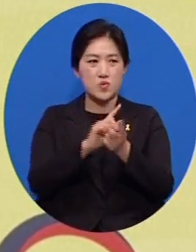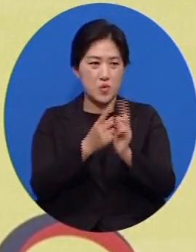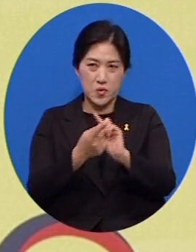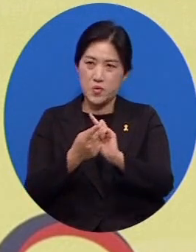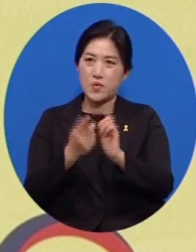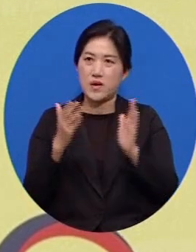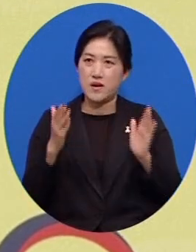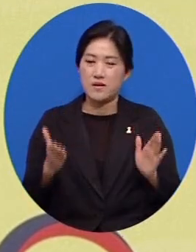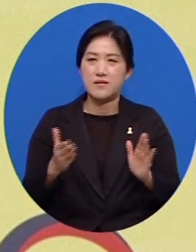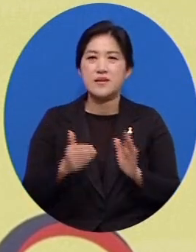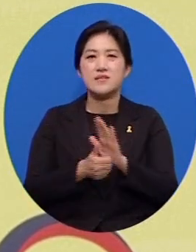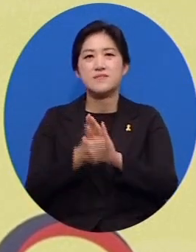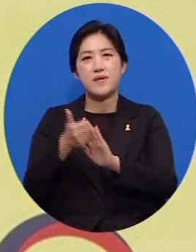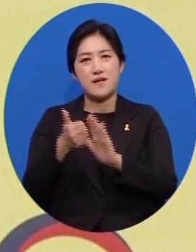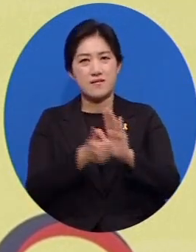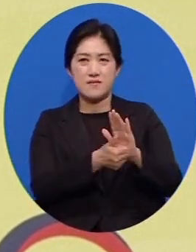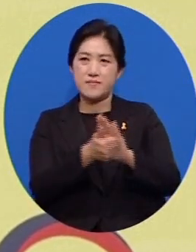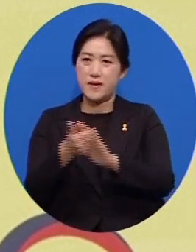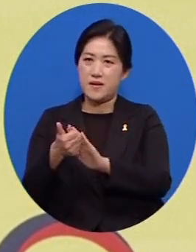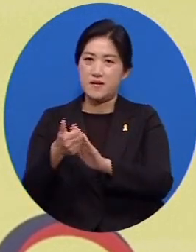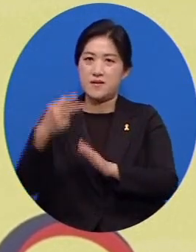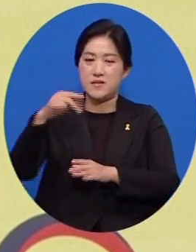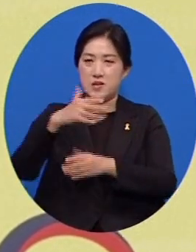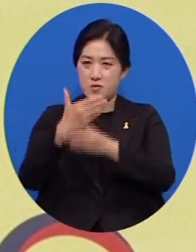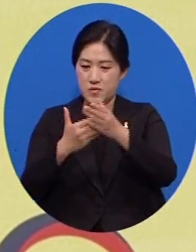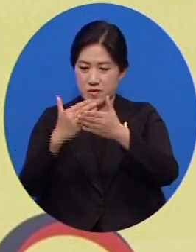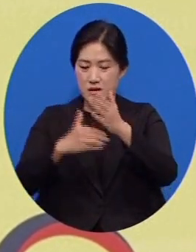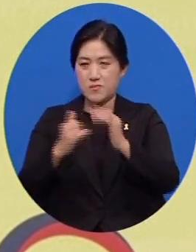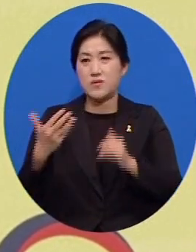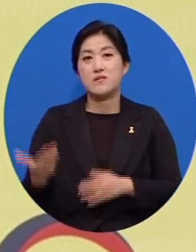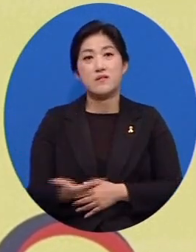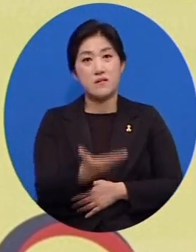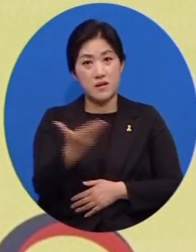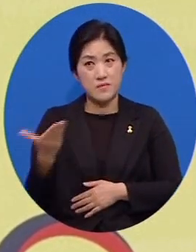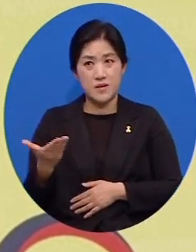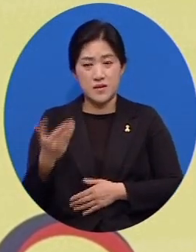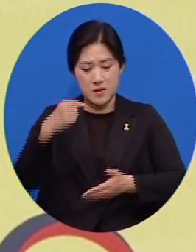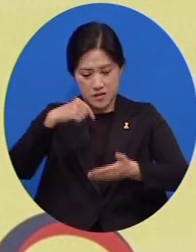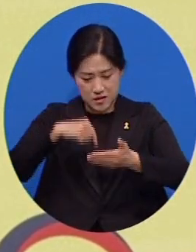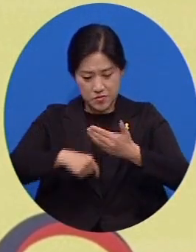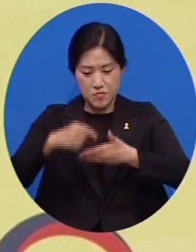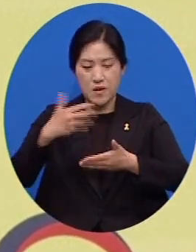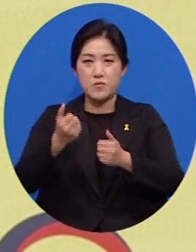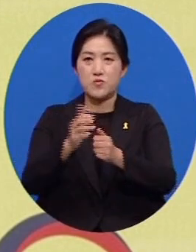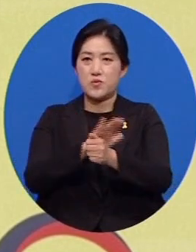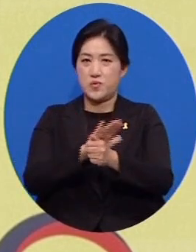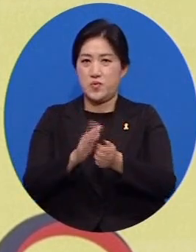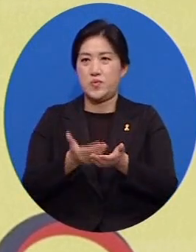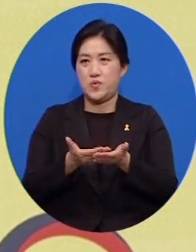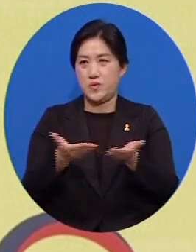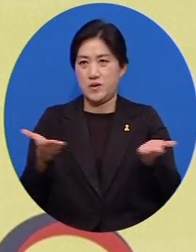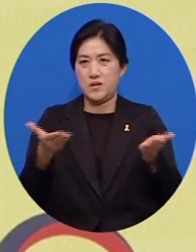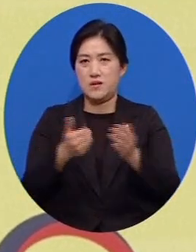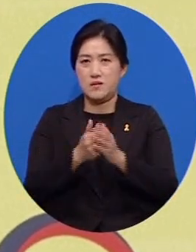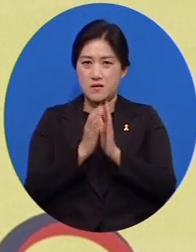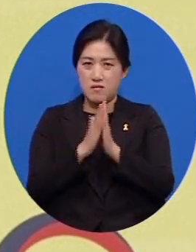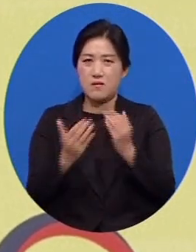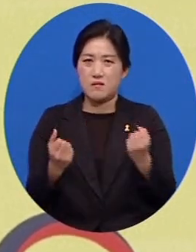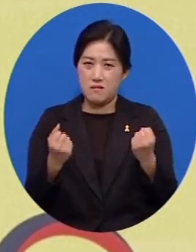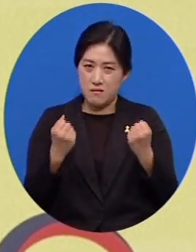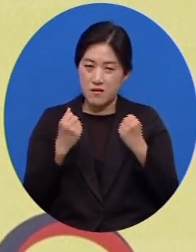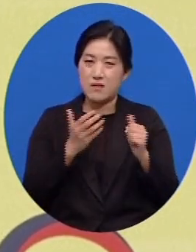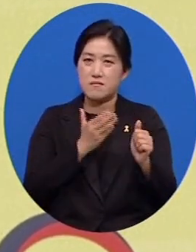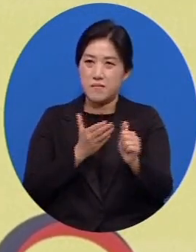서로에게 희망입니다. 세월호 유가족께 깊은 위로를 전하며 부디